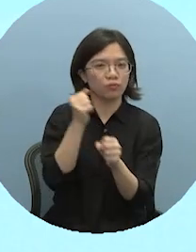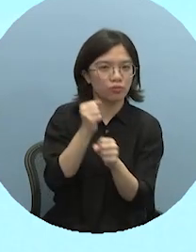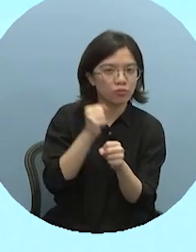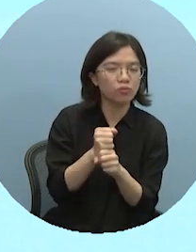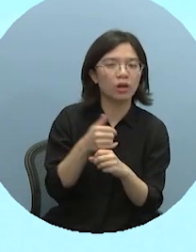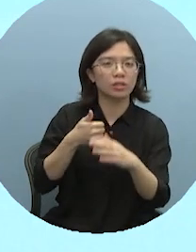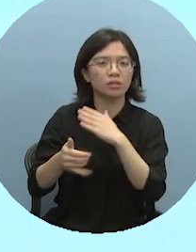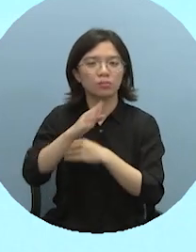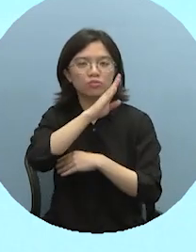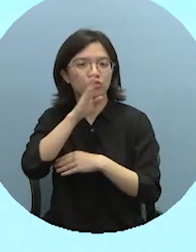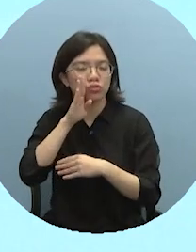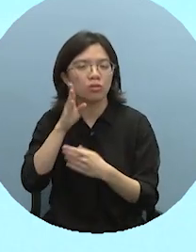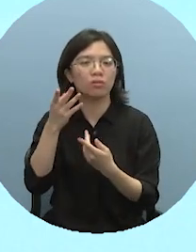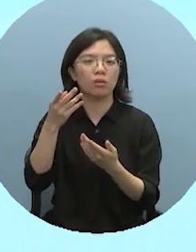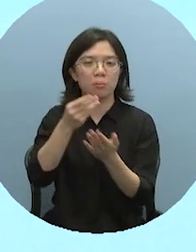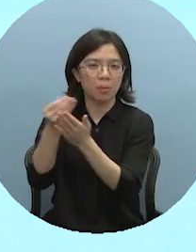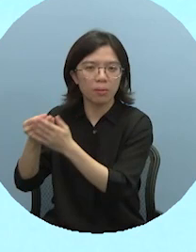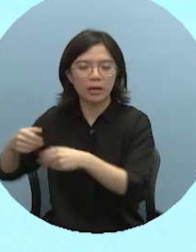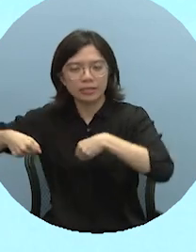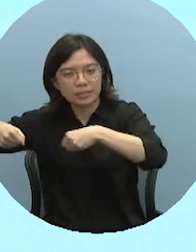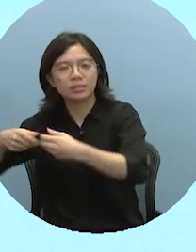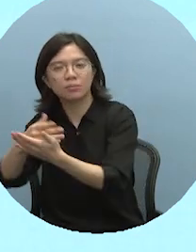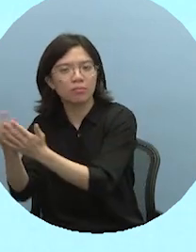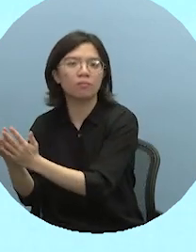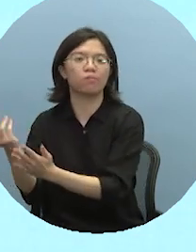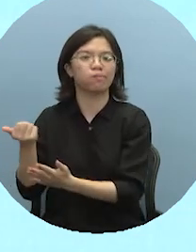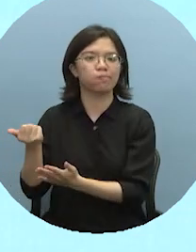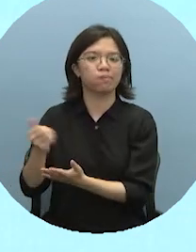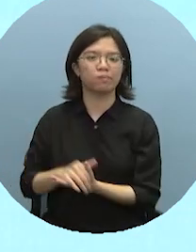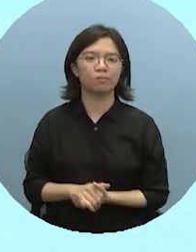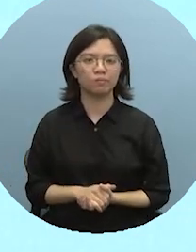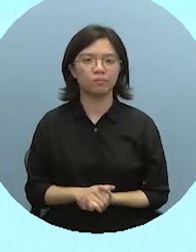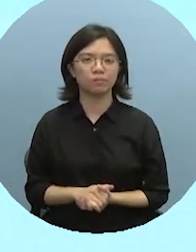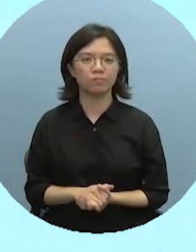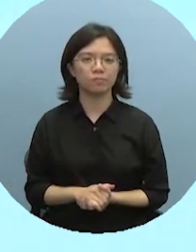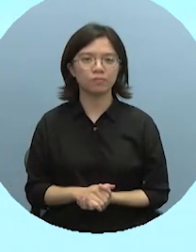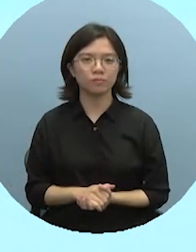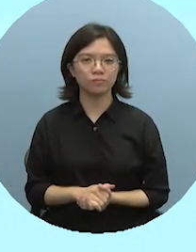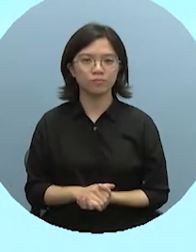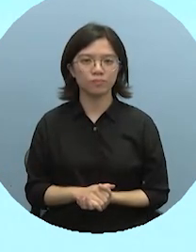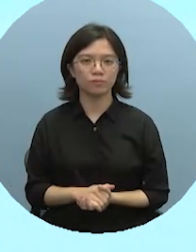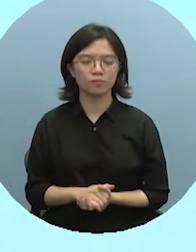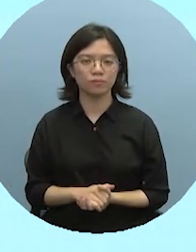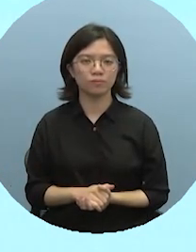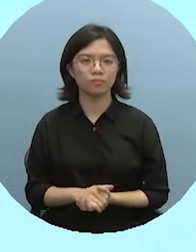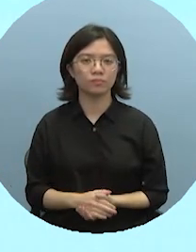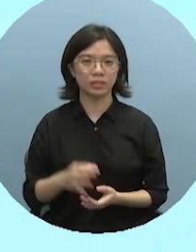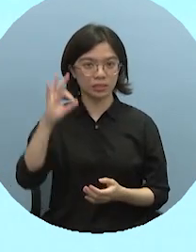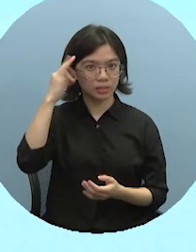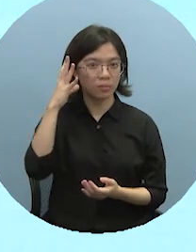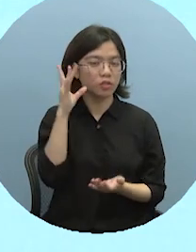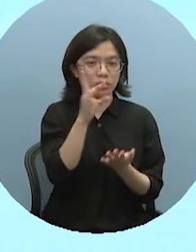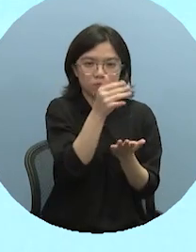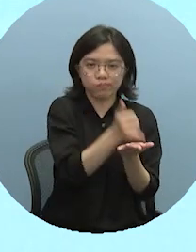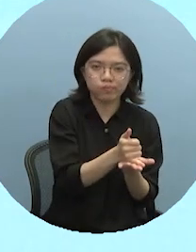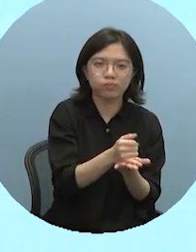進入商場、百貨公司和街市等等。在三加四的方案